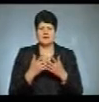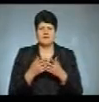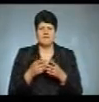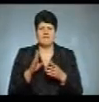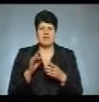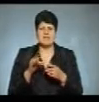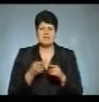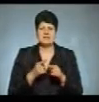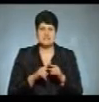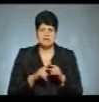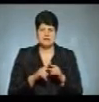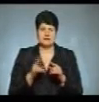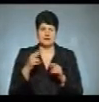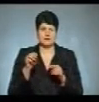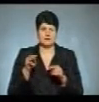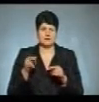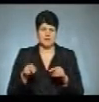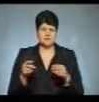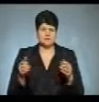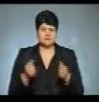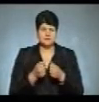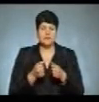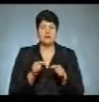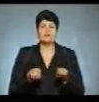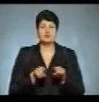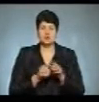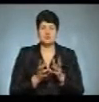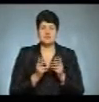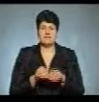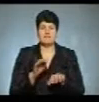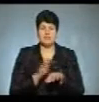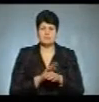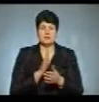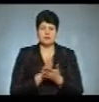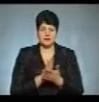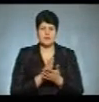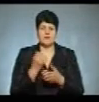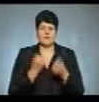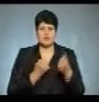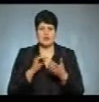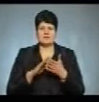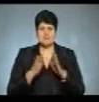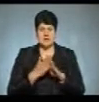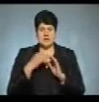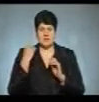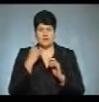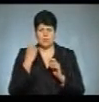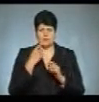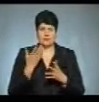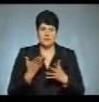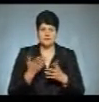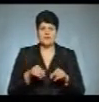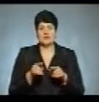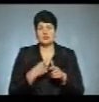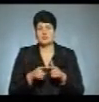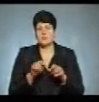настання цієї дорожньо-транспортної пригоди, в тому числі факт перебування водієм у стані алкогольного сп'яніння, чи, можливо,